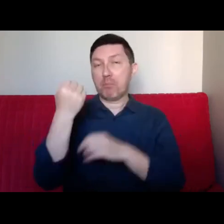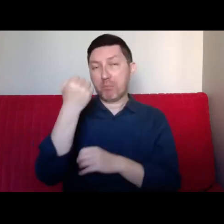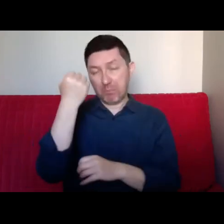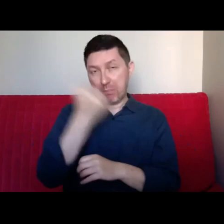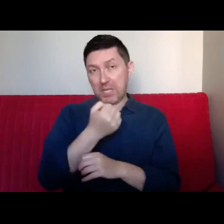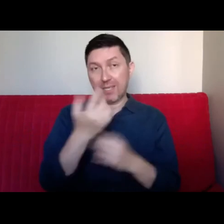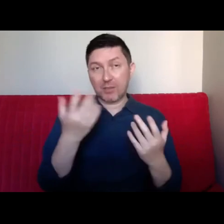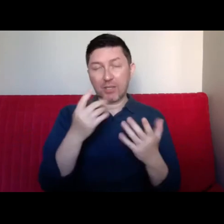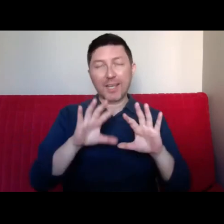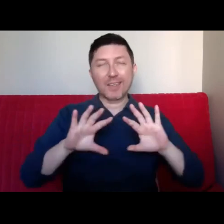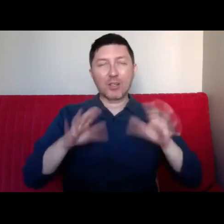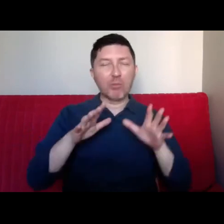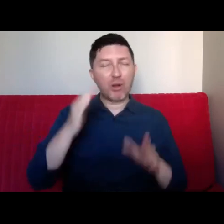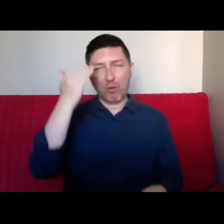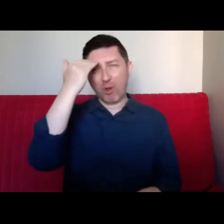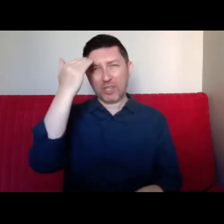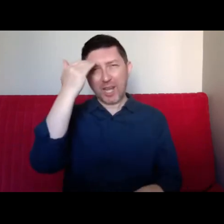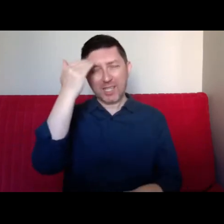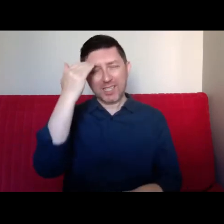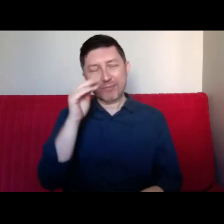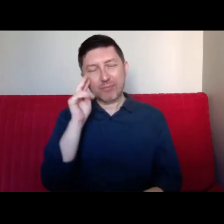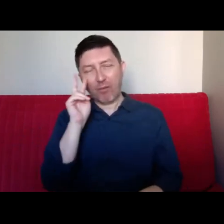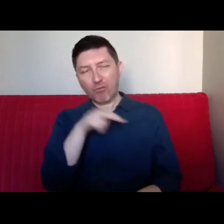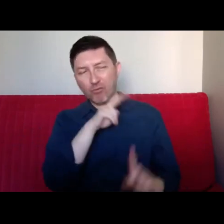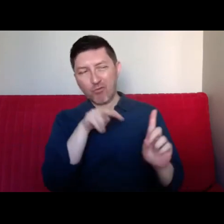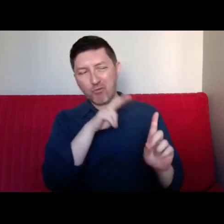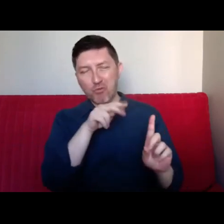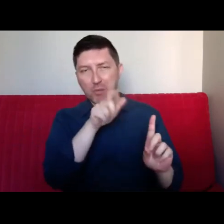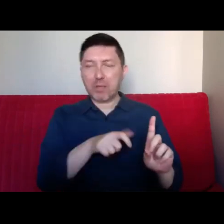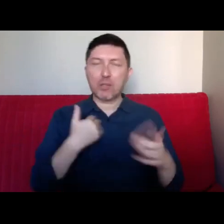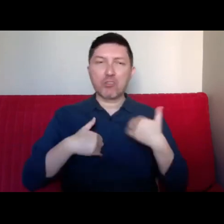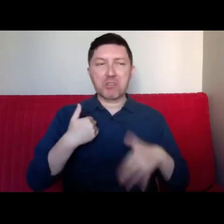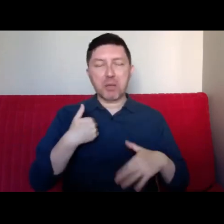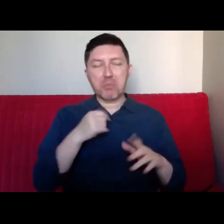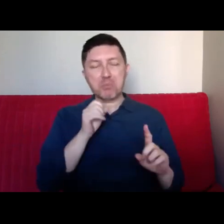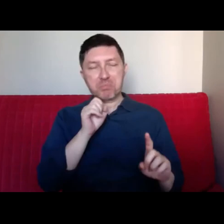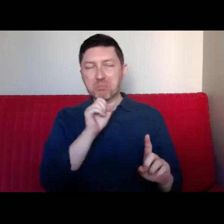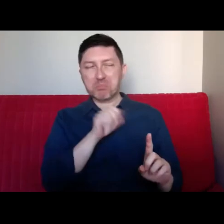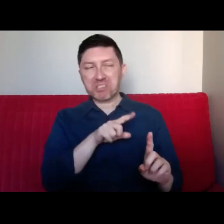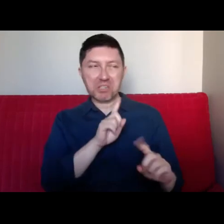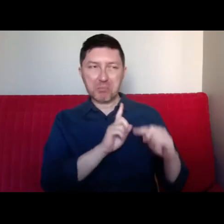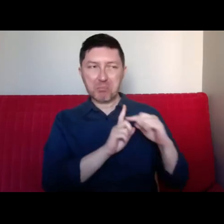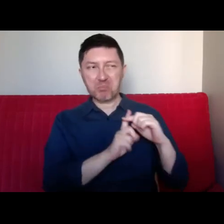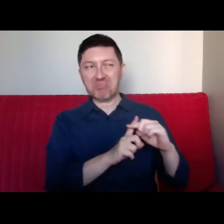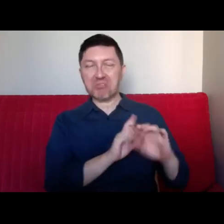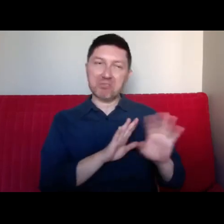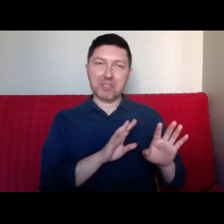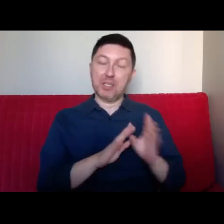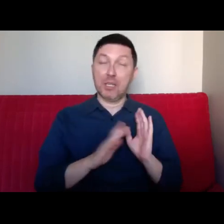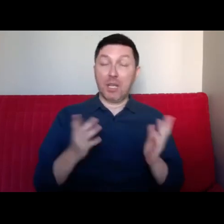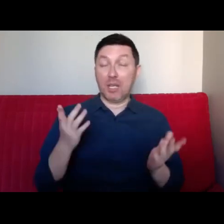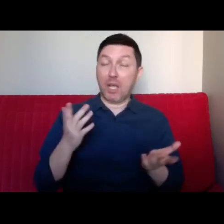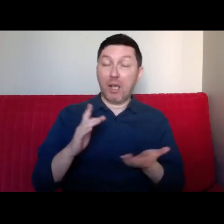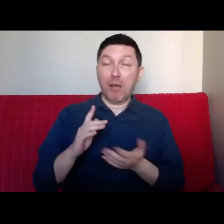façon dont les individus perçoivent l'emploi de cette personne en situation de handicap. Et ça couvre tous les acteurs,